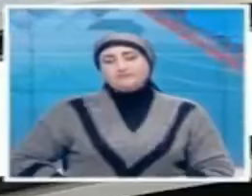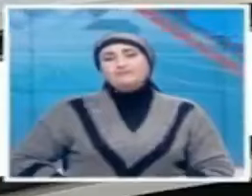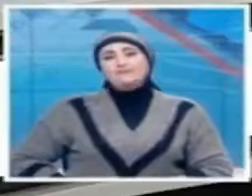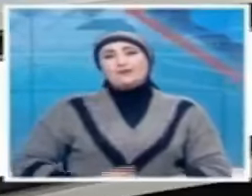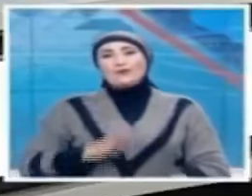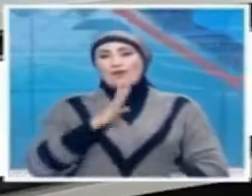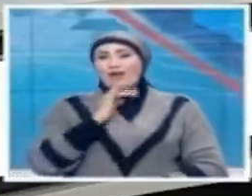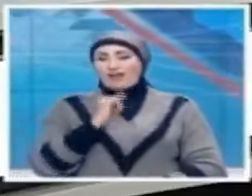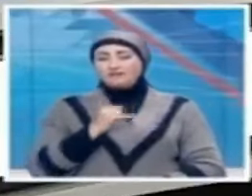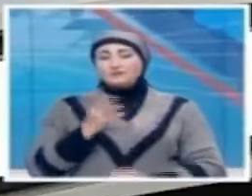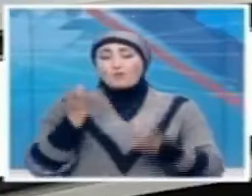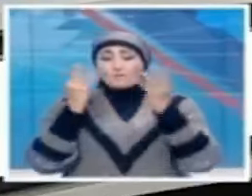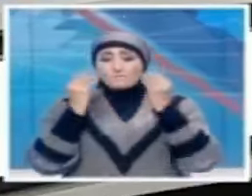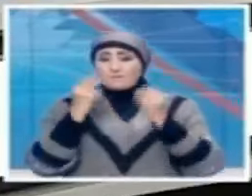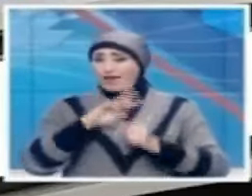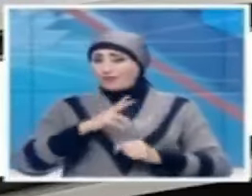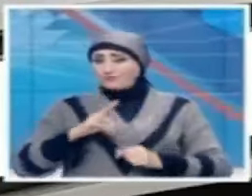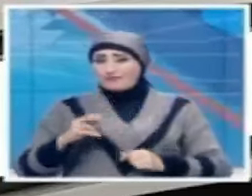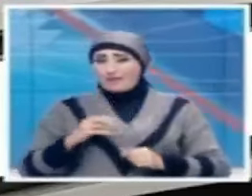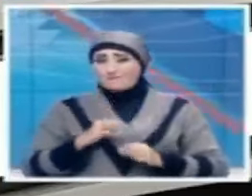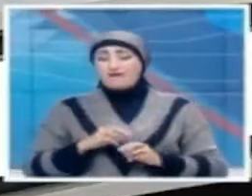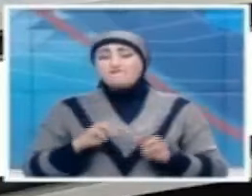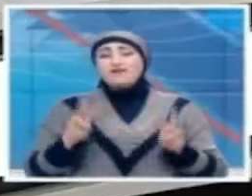ودائما يمكنكم متابعتنا عبر